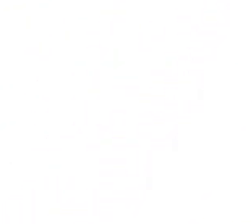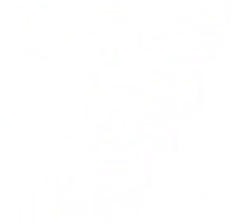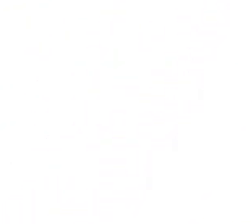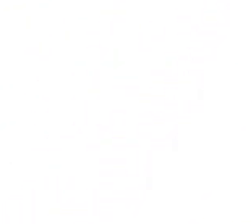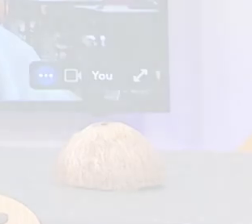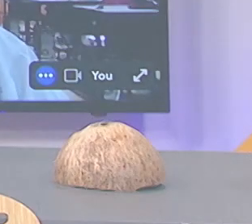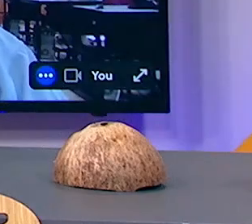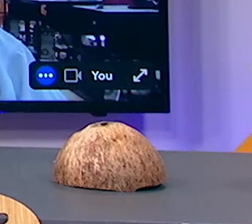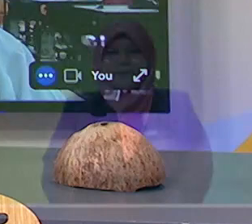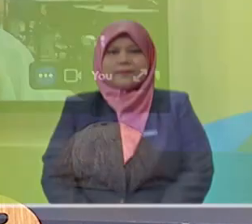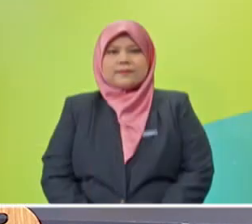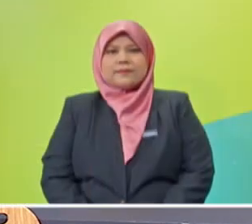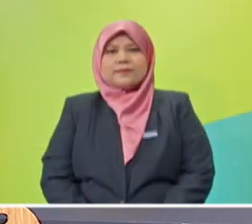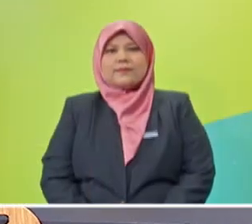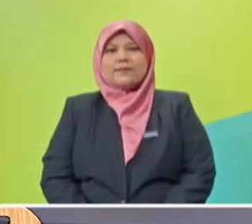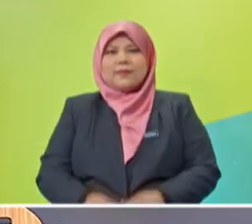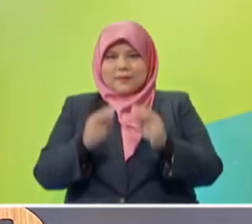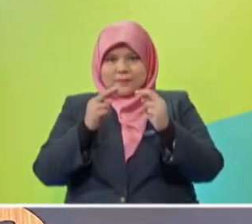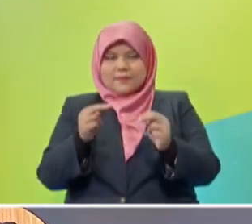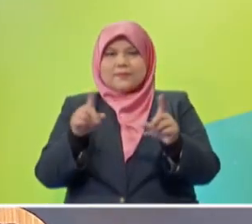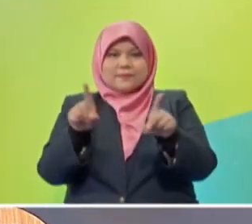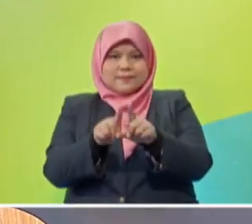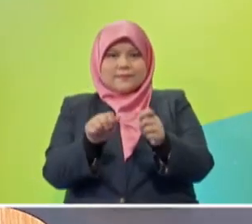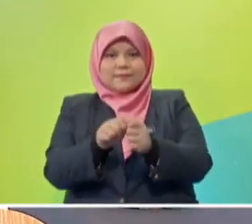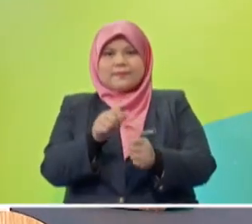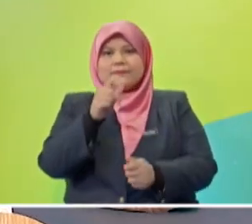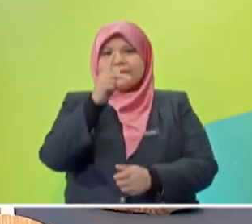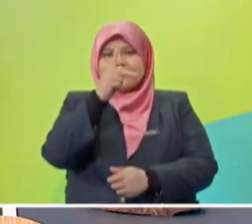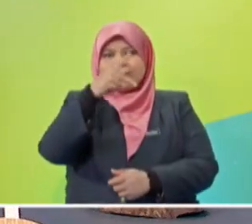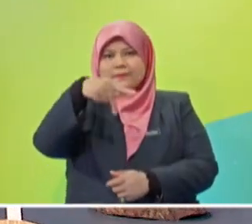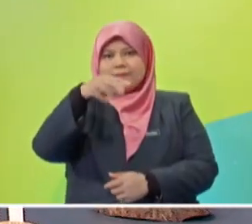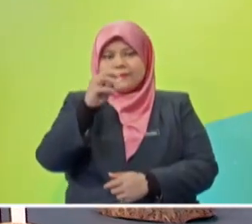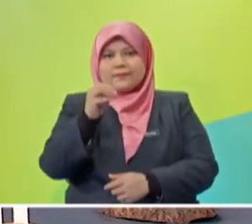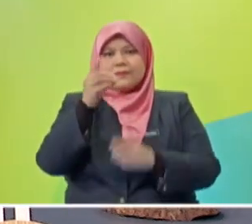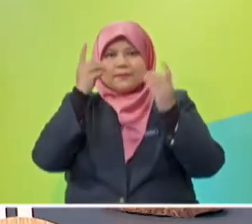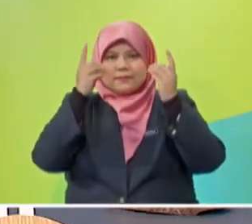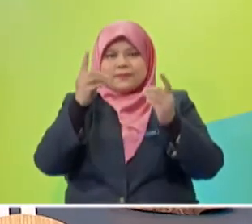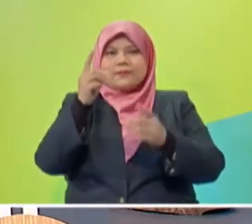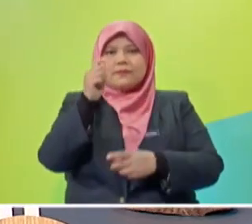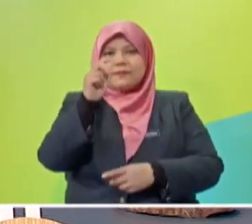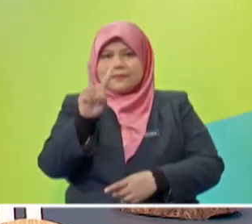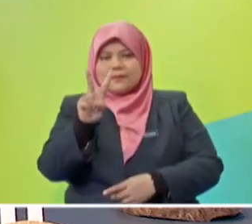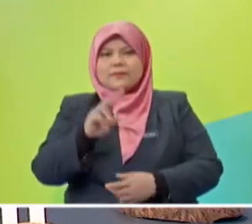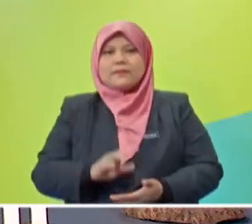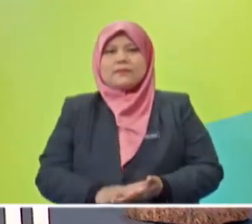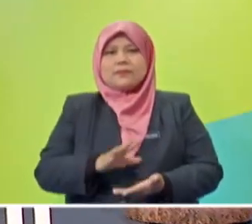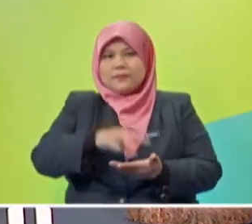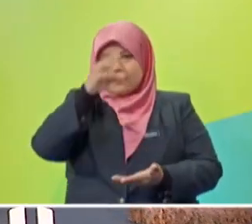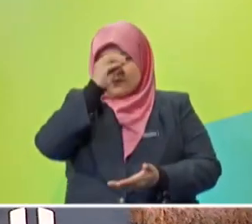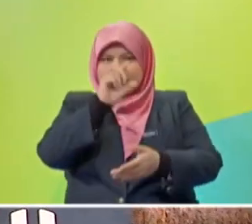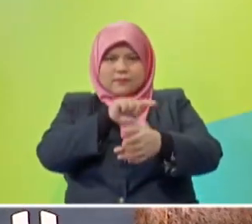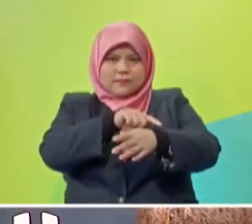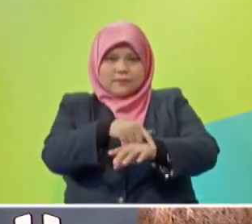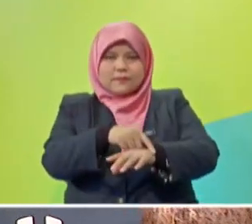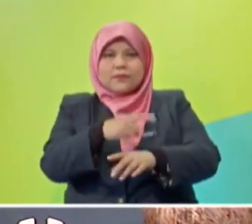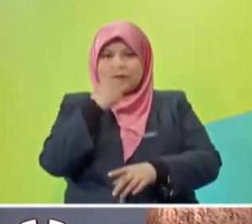KPM. Masih bersama kami tentunya dalam Didik TV KPM, kita sedang belajar mengenai mata pelajaran geografi. Jadi